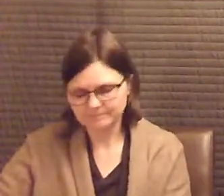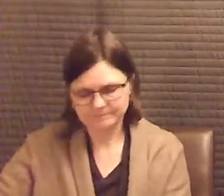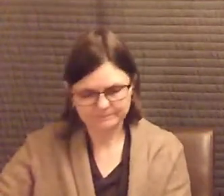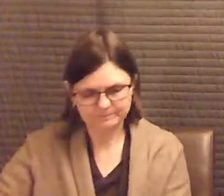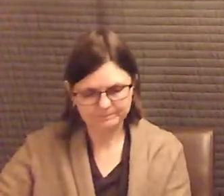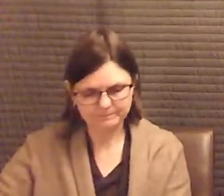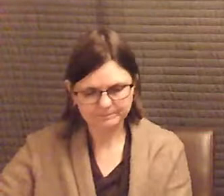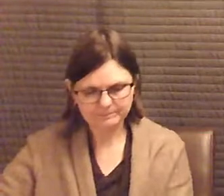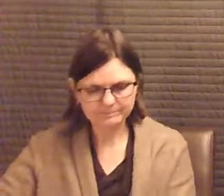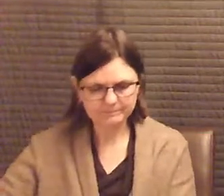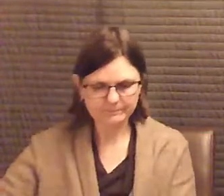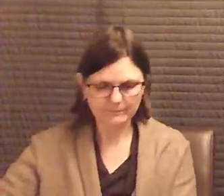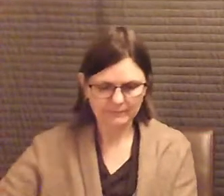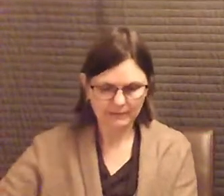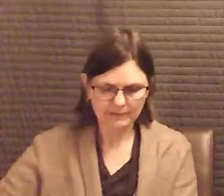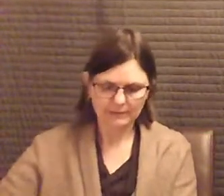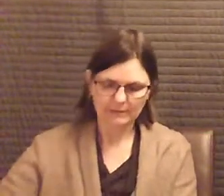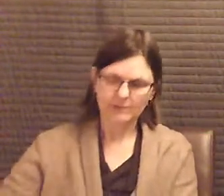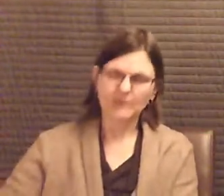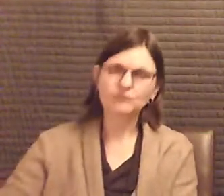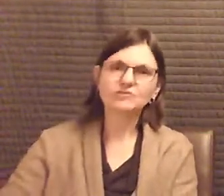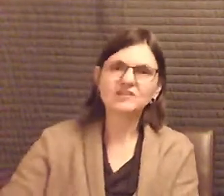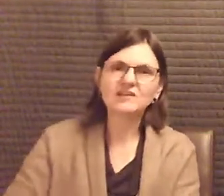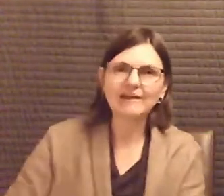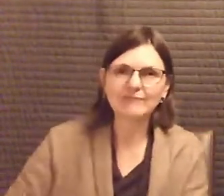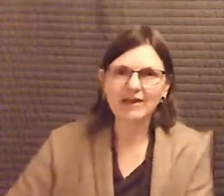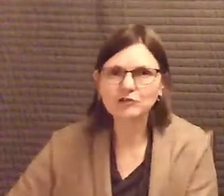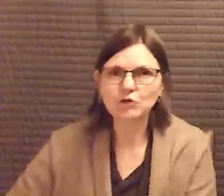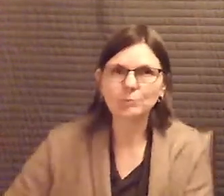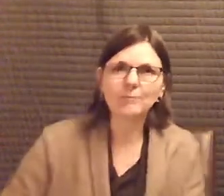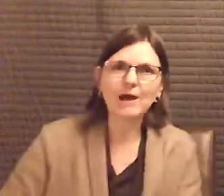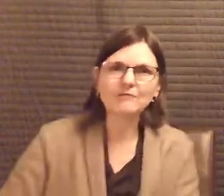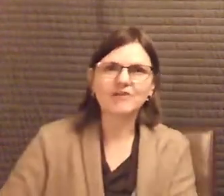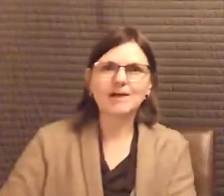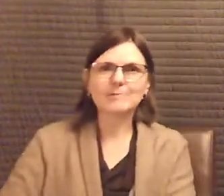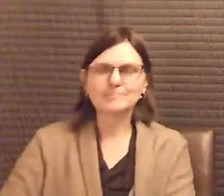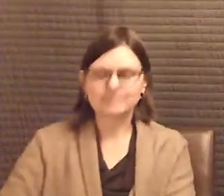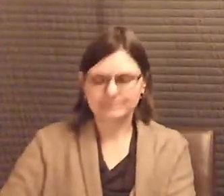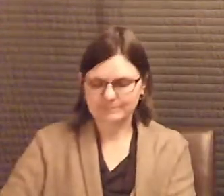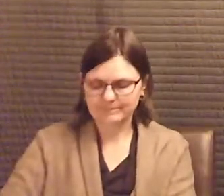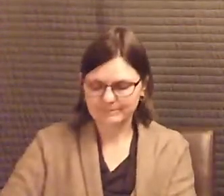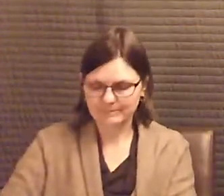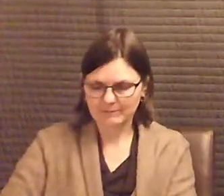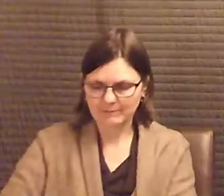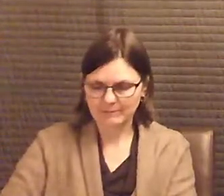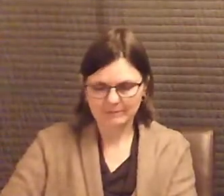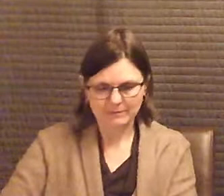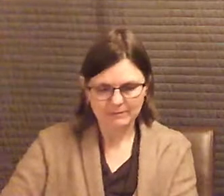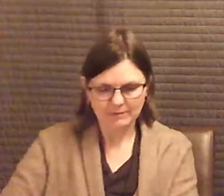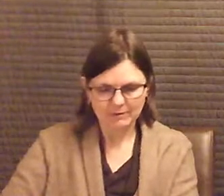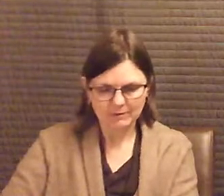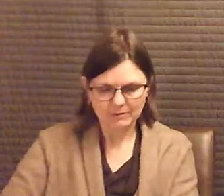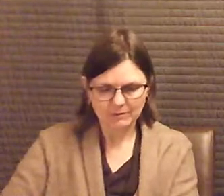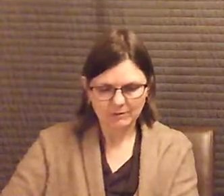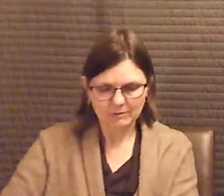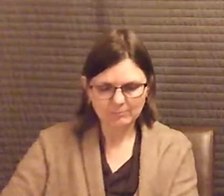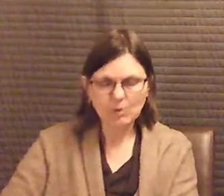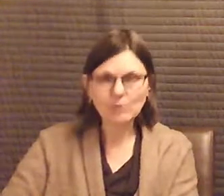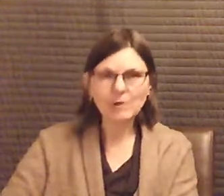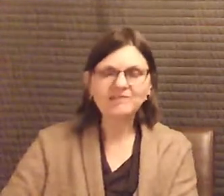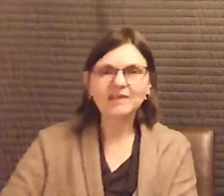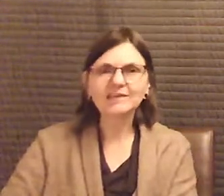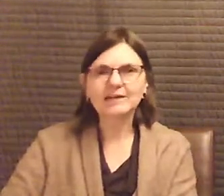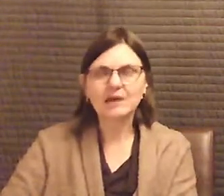3m ear zoals carmine kunsten en toen drie en op en af aan movember monthly and a man